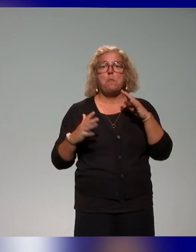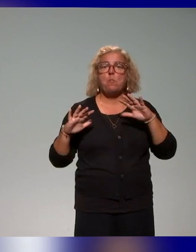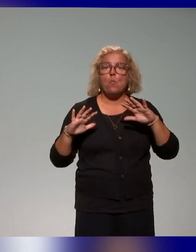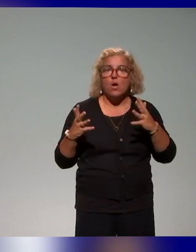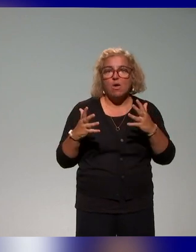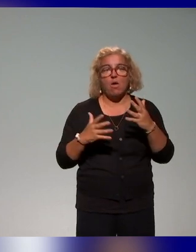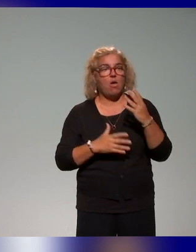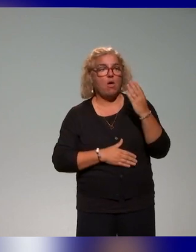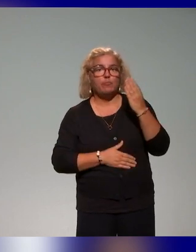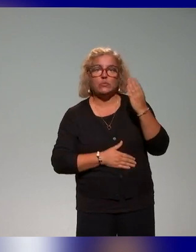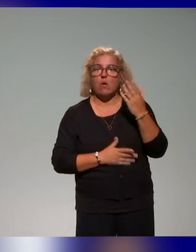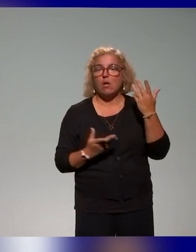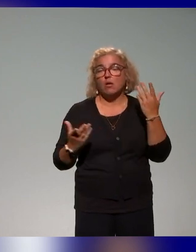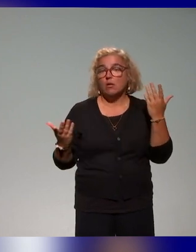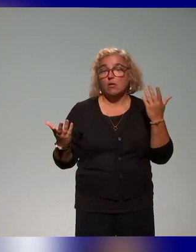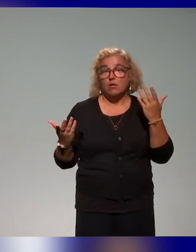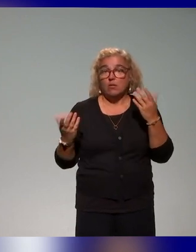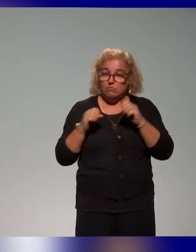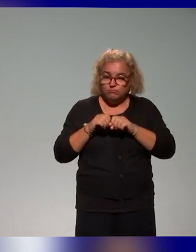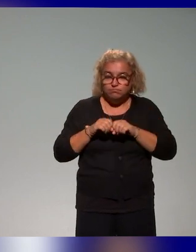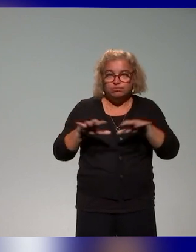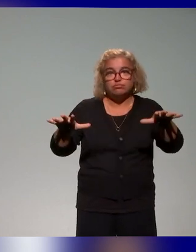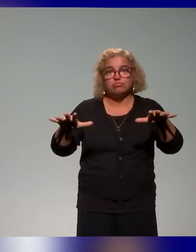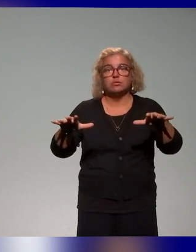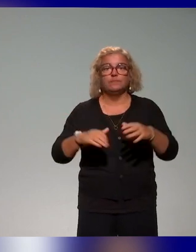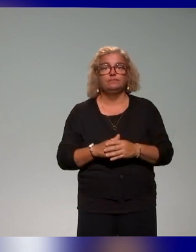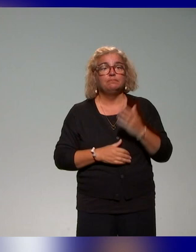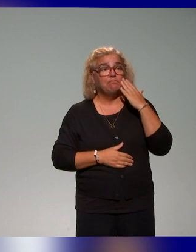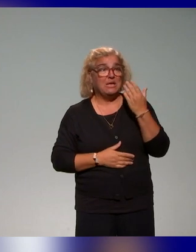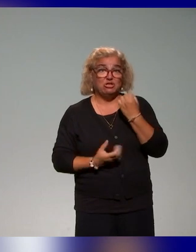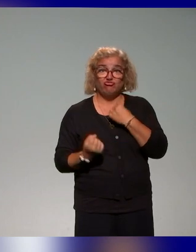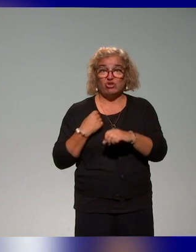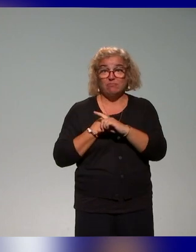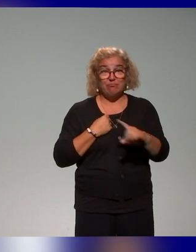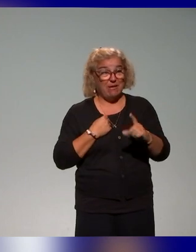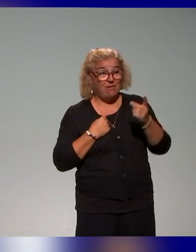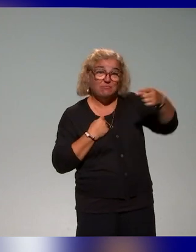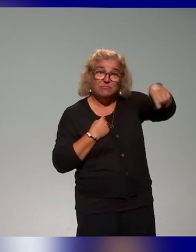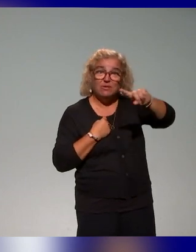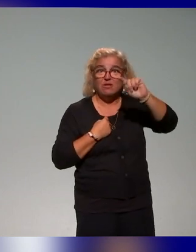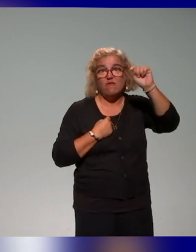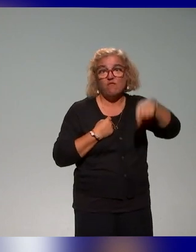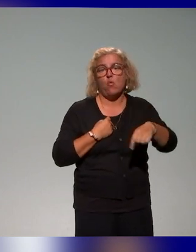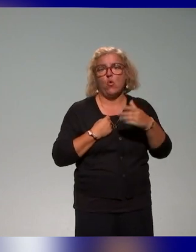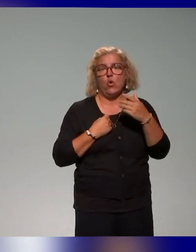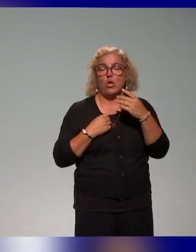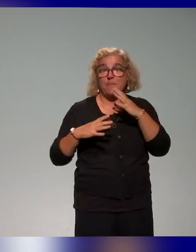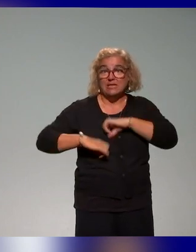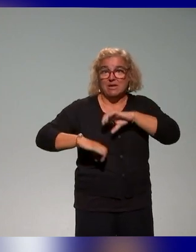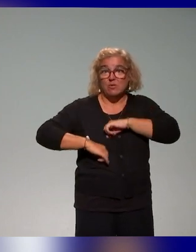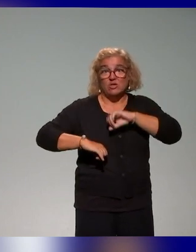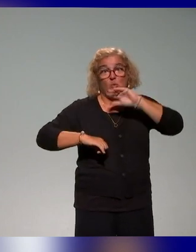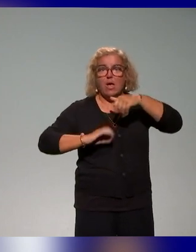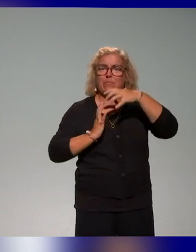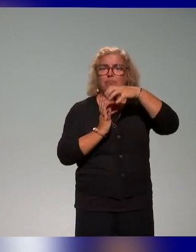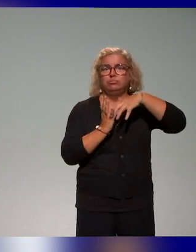puisse diffuser un peu plus largement, mais n'hésitez pas à expérimenter les choses et à les documenter. C'est comme ça